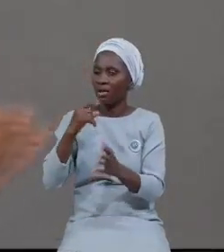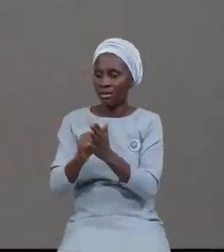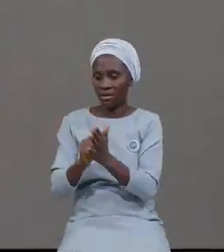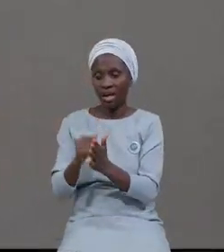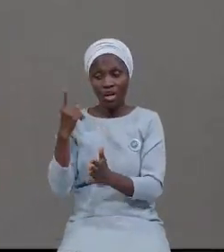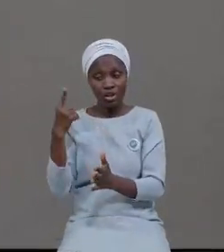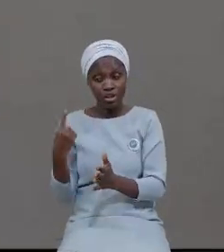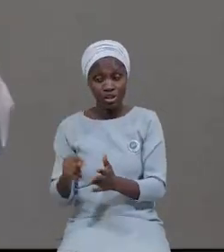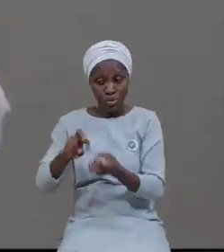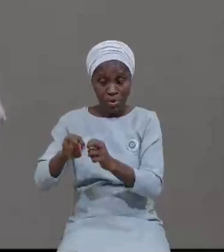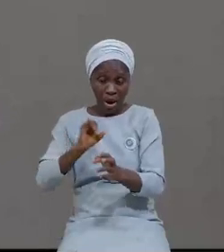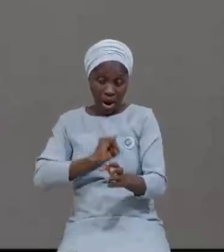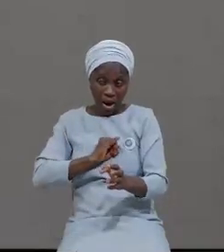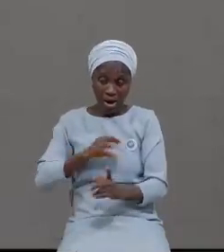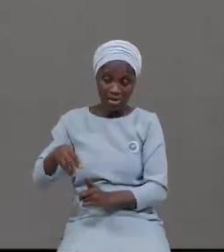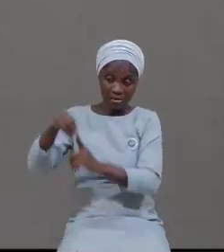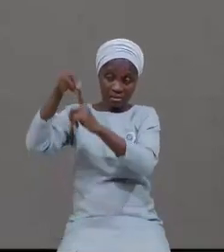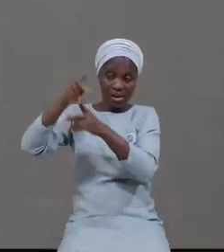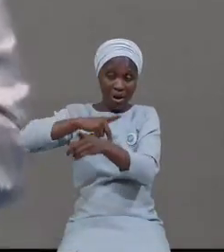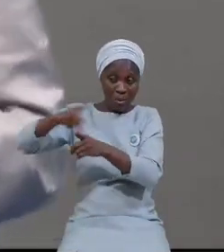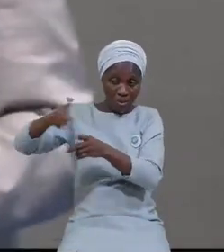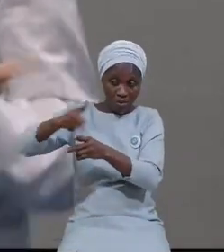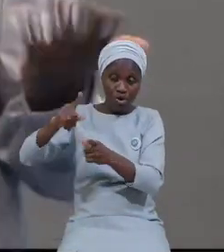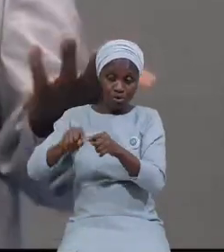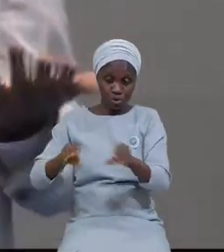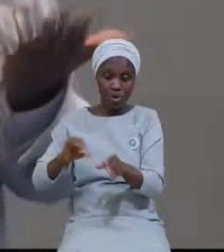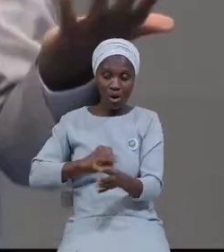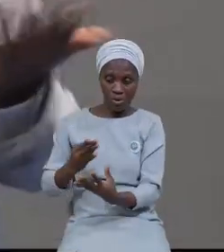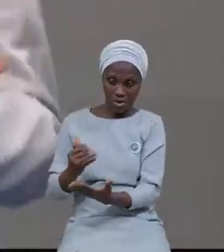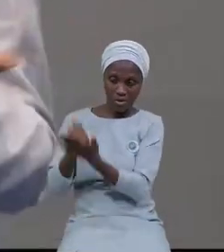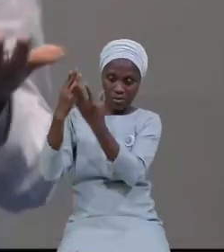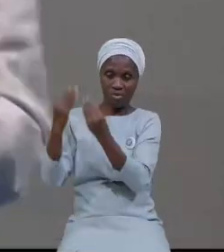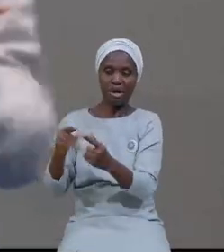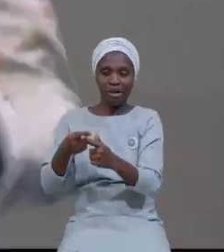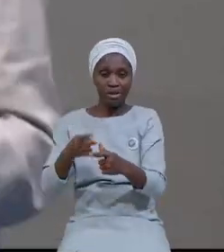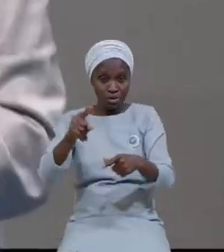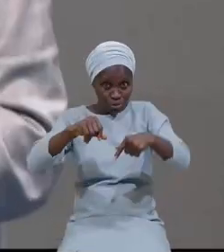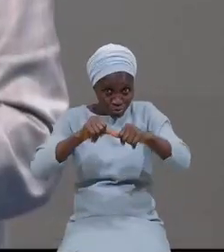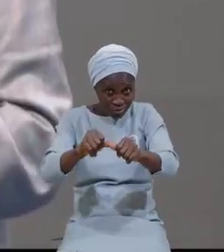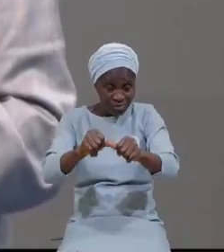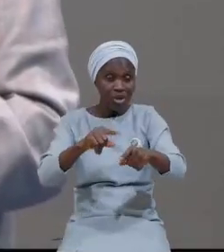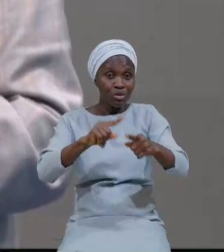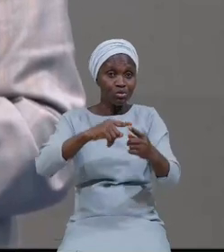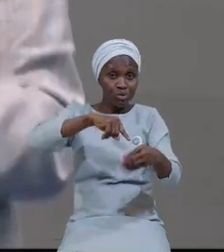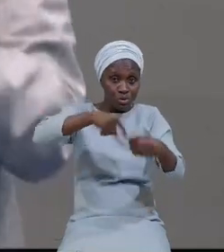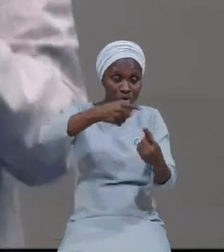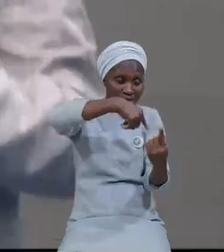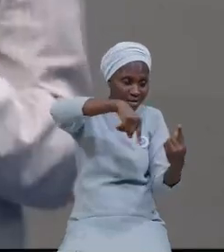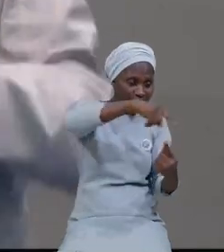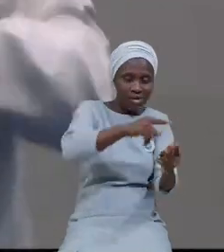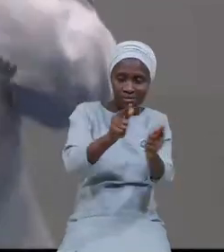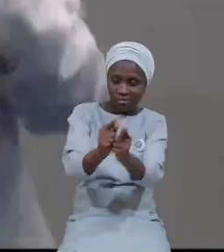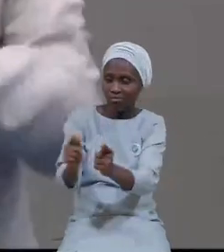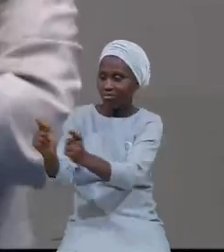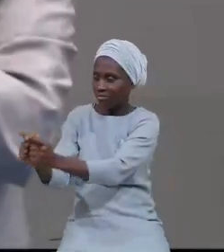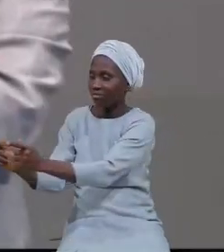spécialisé je peux régler seulement ceci et tu dois faire le tour comme ça et finalement tu rencontres certains d'entre